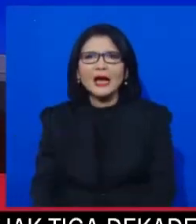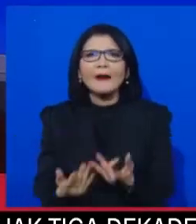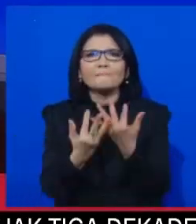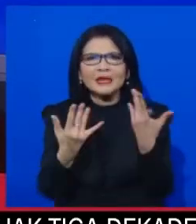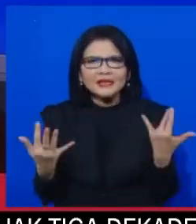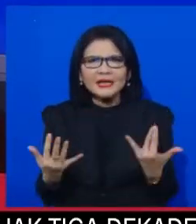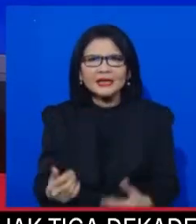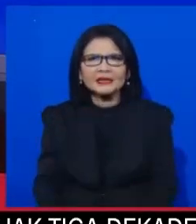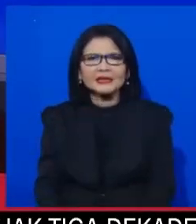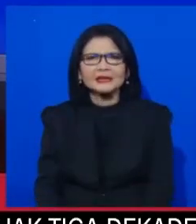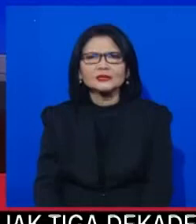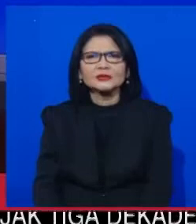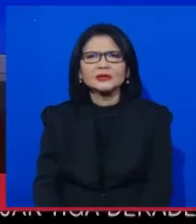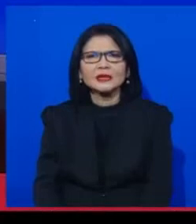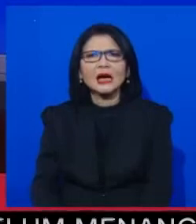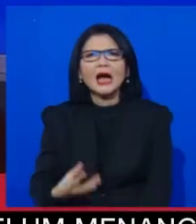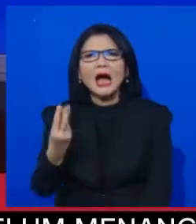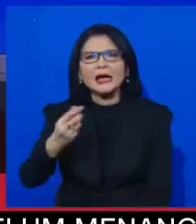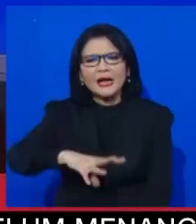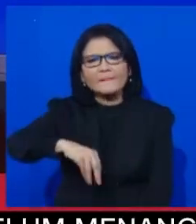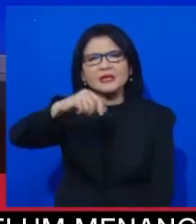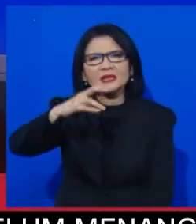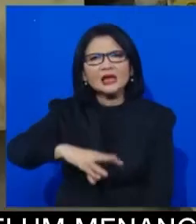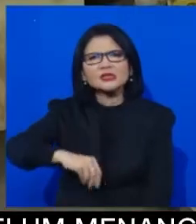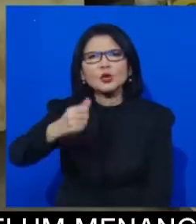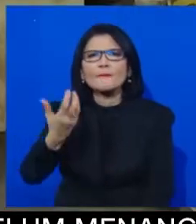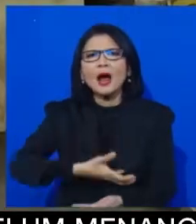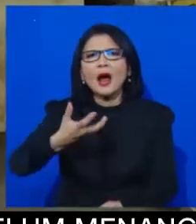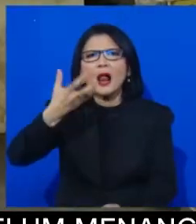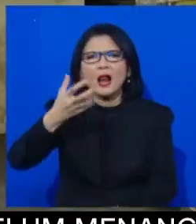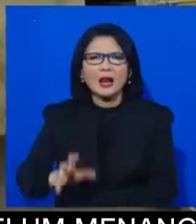juga masih tercekik tingginya harga beras.